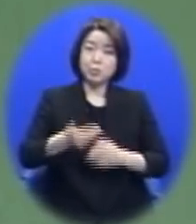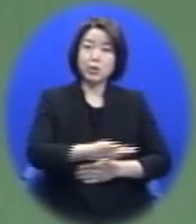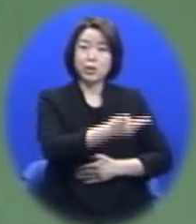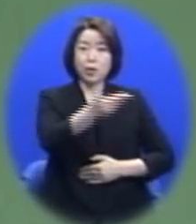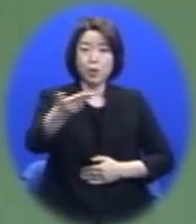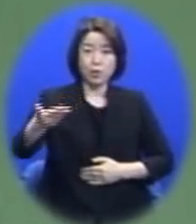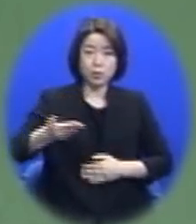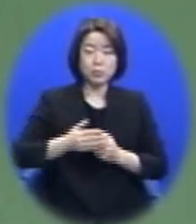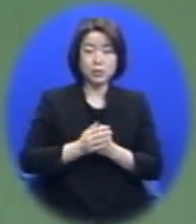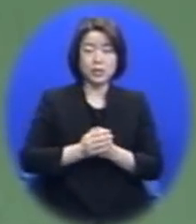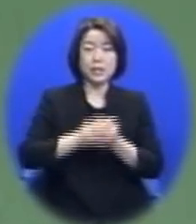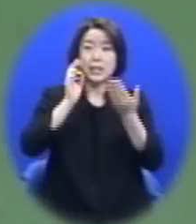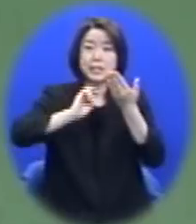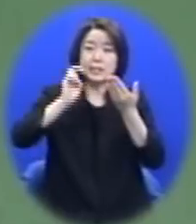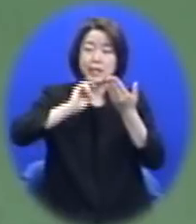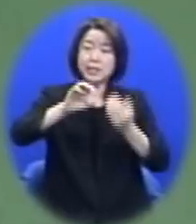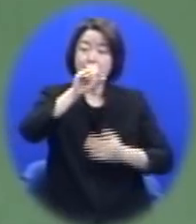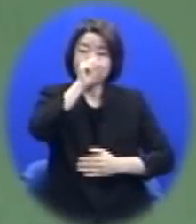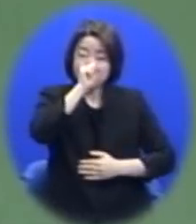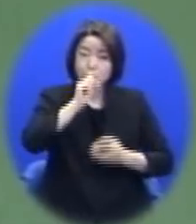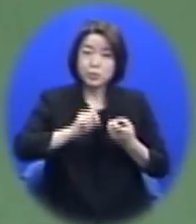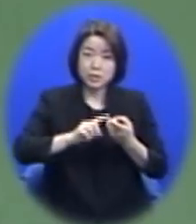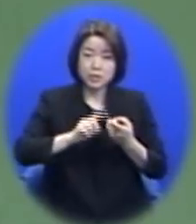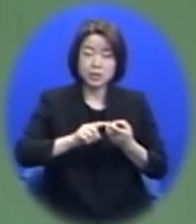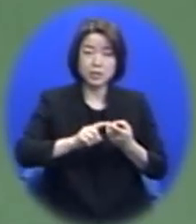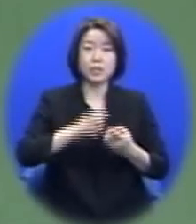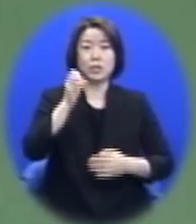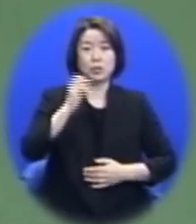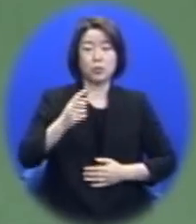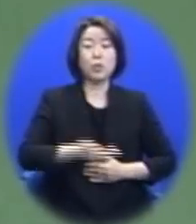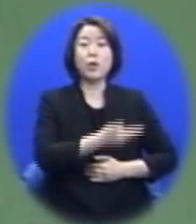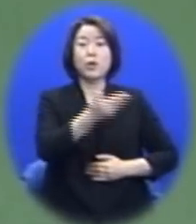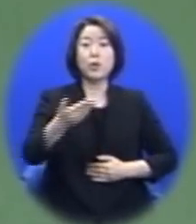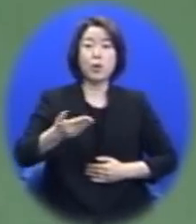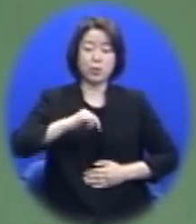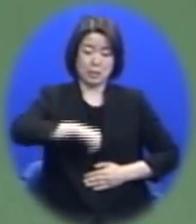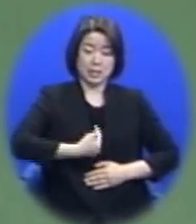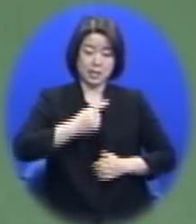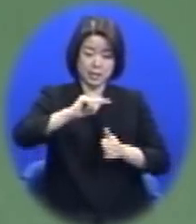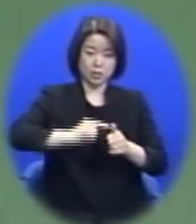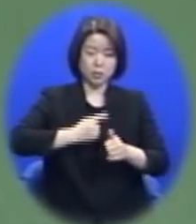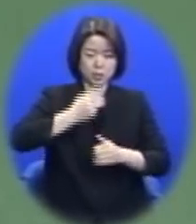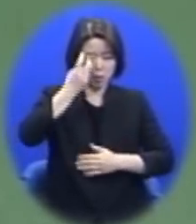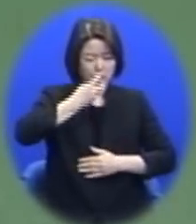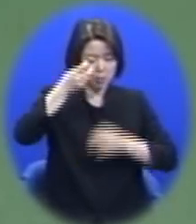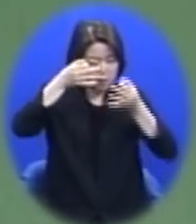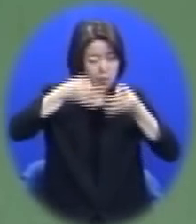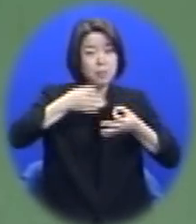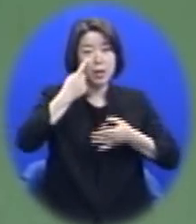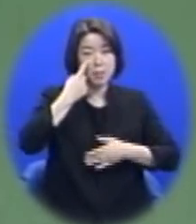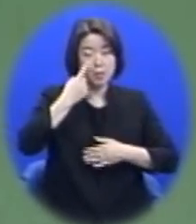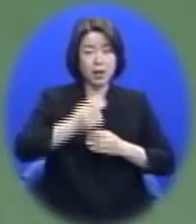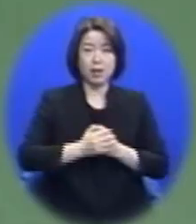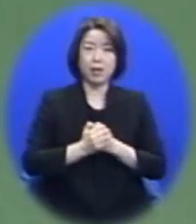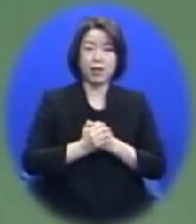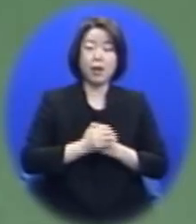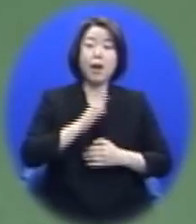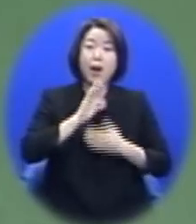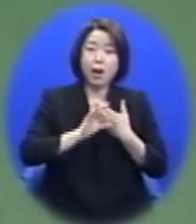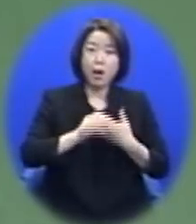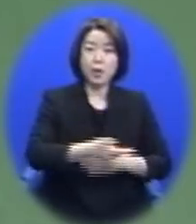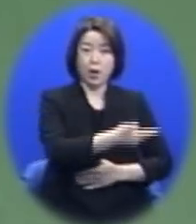여러분이 찬양이 좋은지 여러분 저 스스로 한번 점검해 보시기 바랍니다. 그러면 여러분